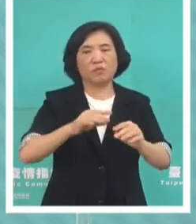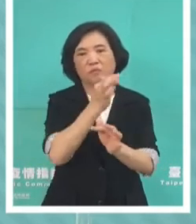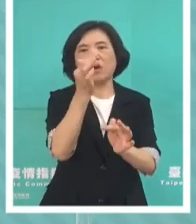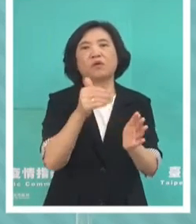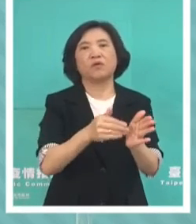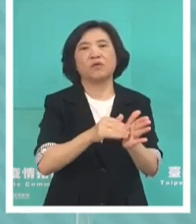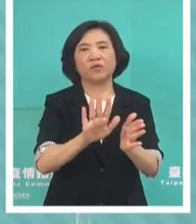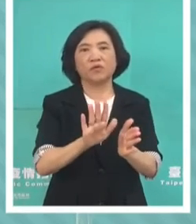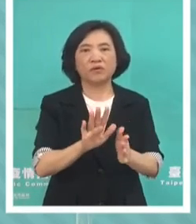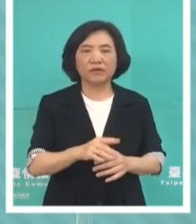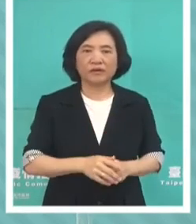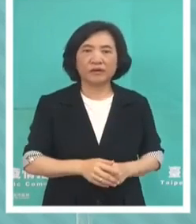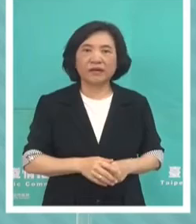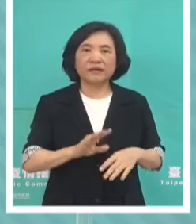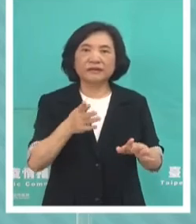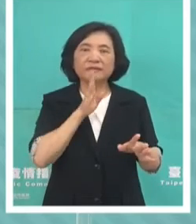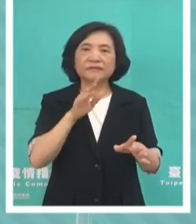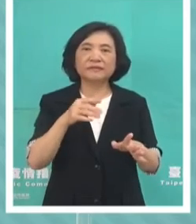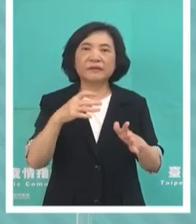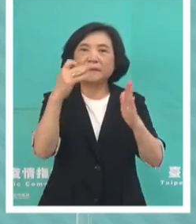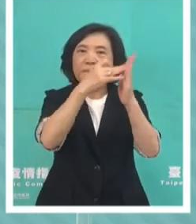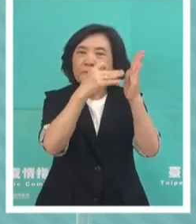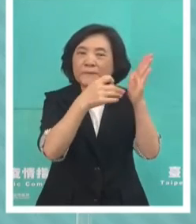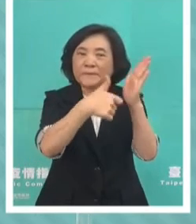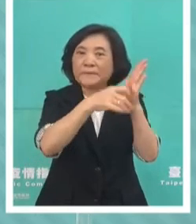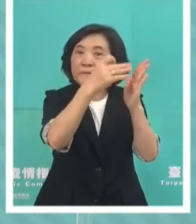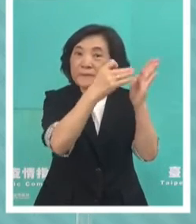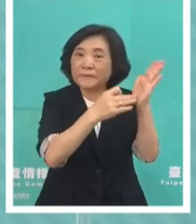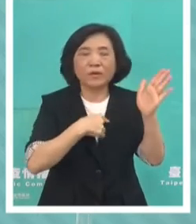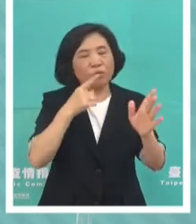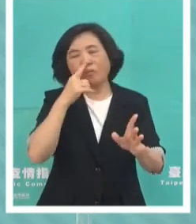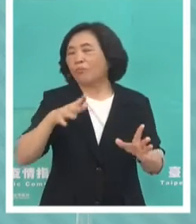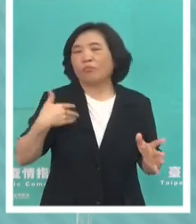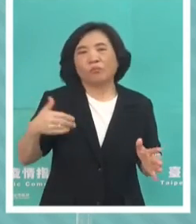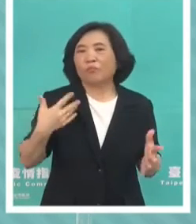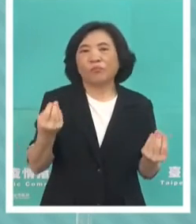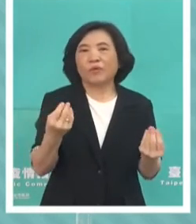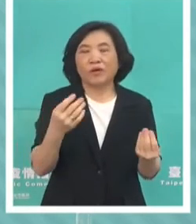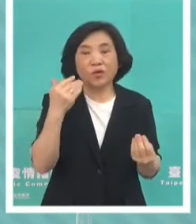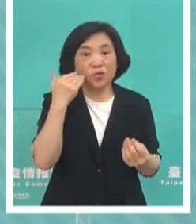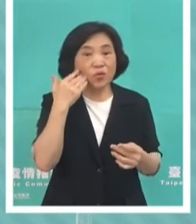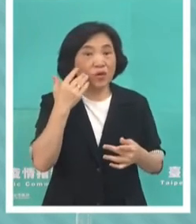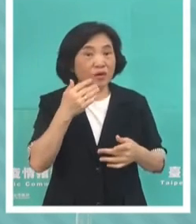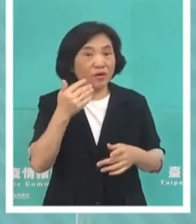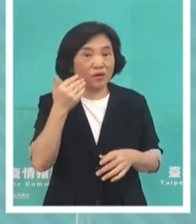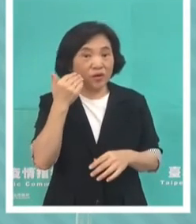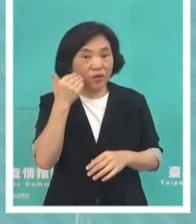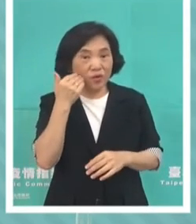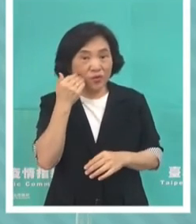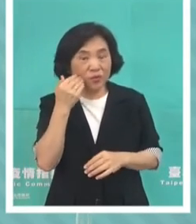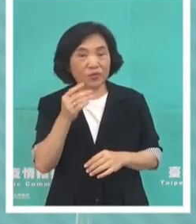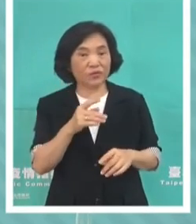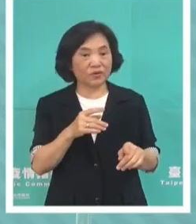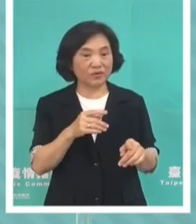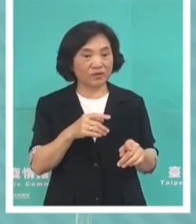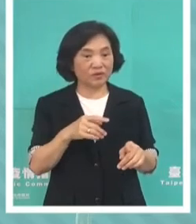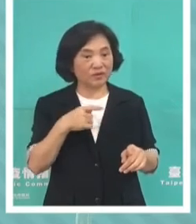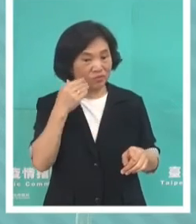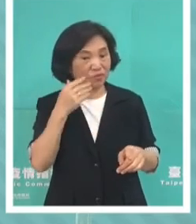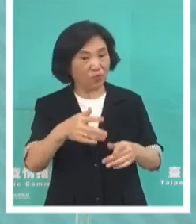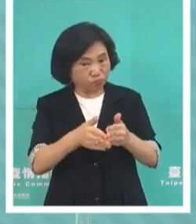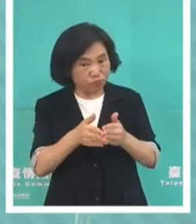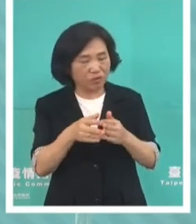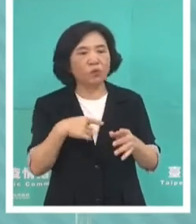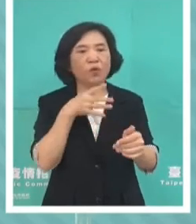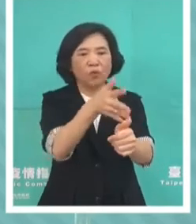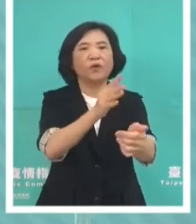有。但是所谓的名单的部分，我们是没有，除非必要，我们是不会向医院去查询。好，